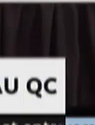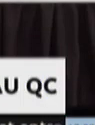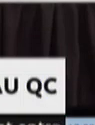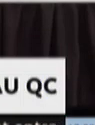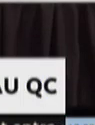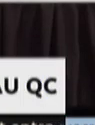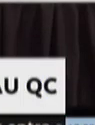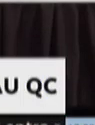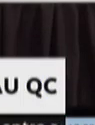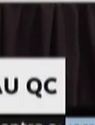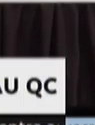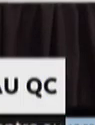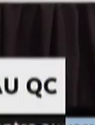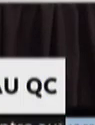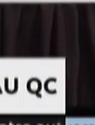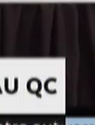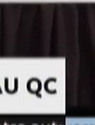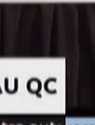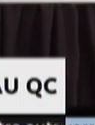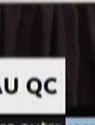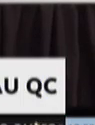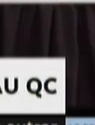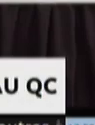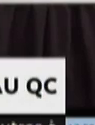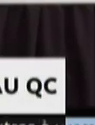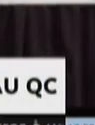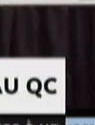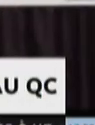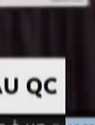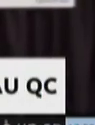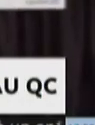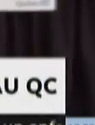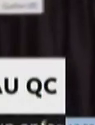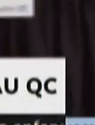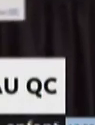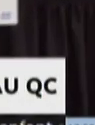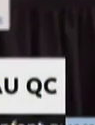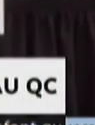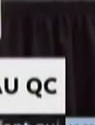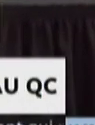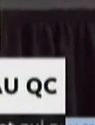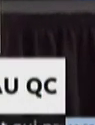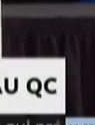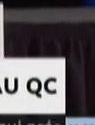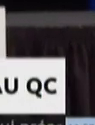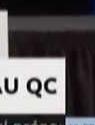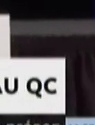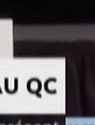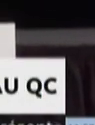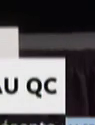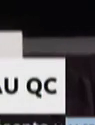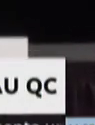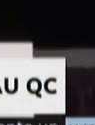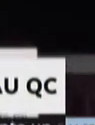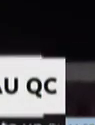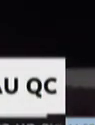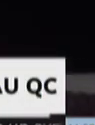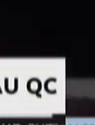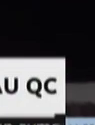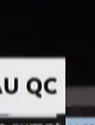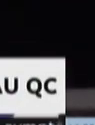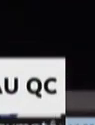Alors, ben, on va aller les écouter, justement. Merci beaucoup. Merci tout le monde. Docteur Arruda, mesdames et messieurs les journalistes,